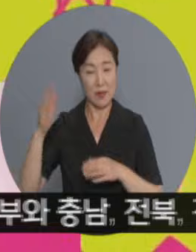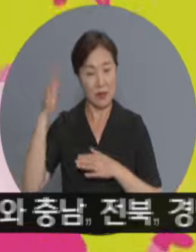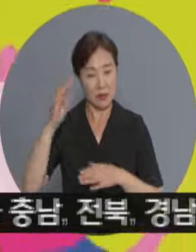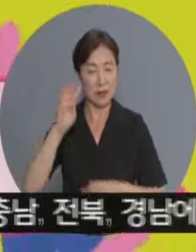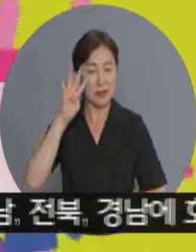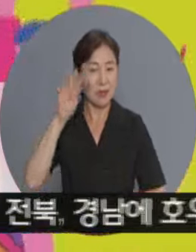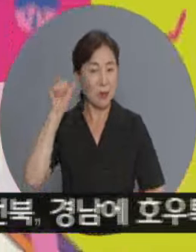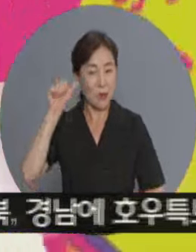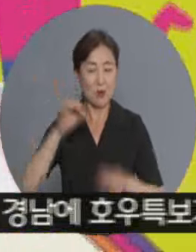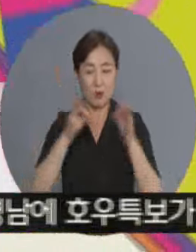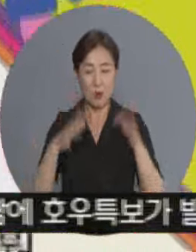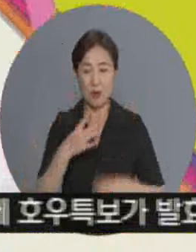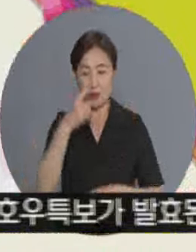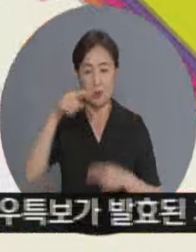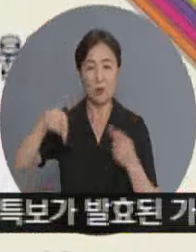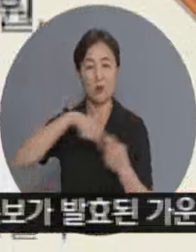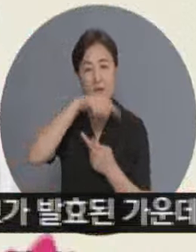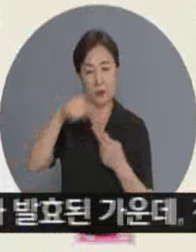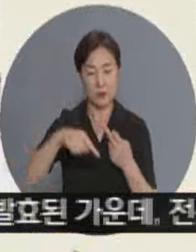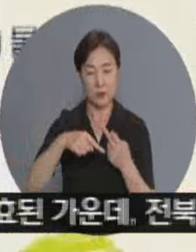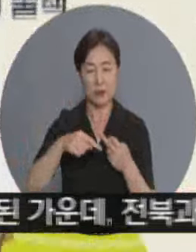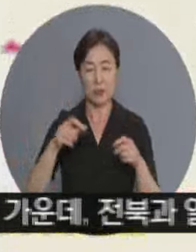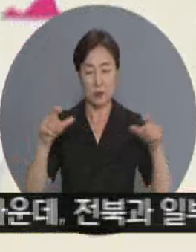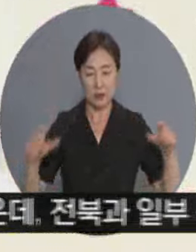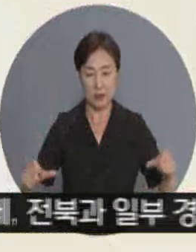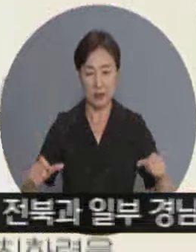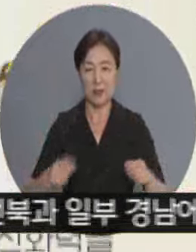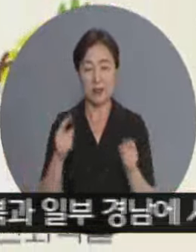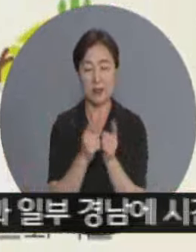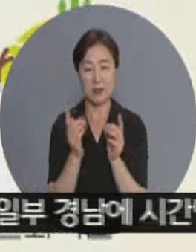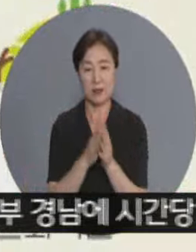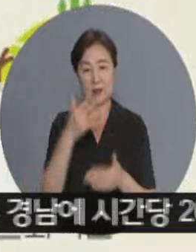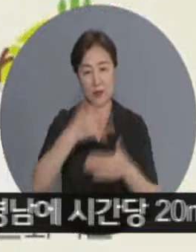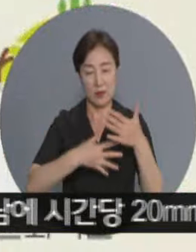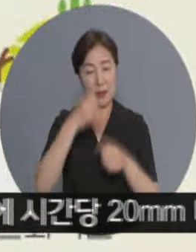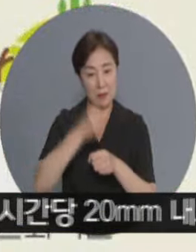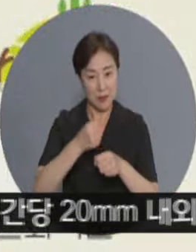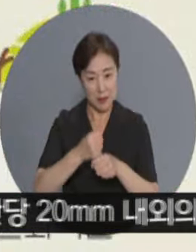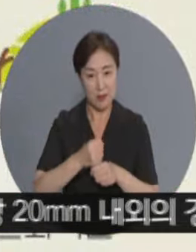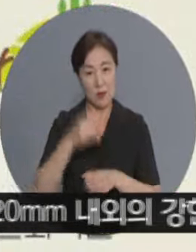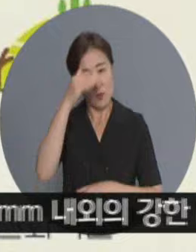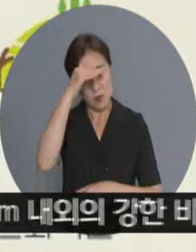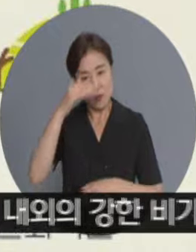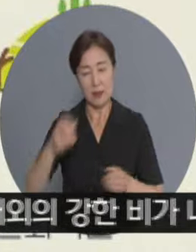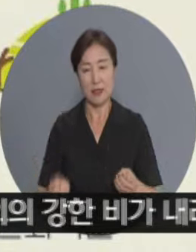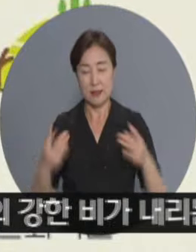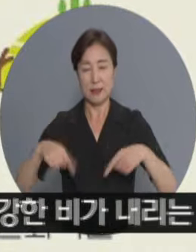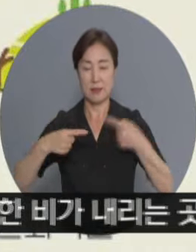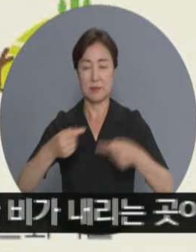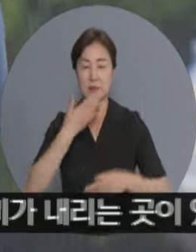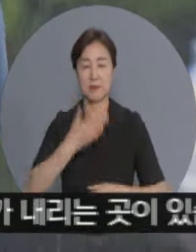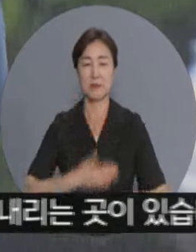5일 동안 순천만 국가정원 등을 배경으로 직접 영화를 제작하고 시사회에도 참여하게 됩니다.